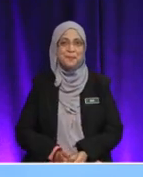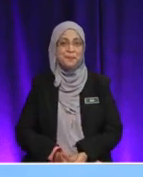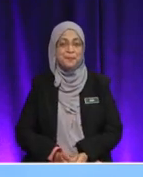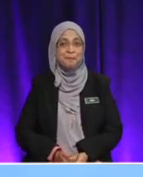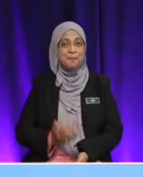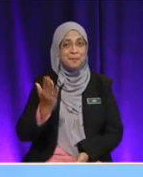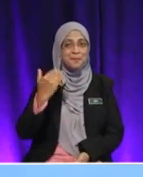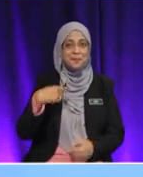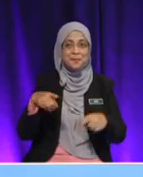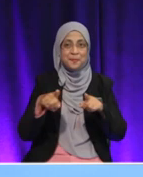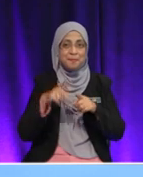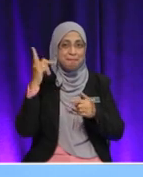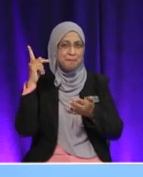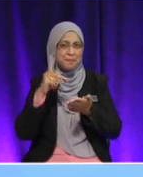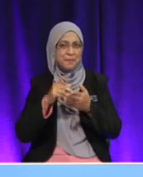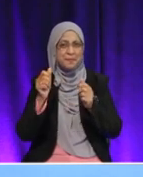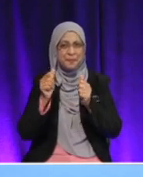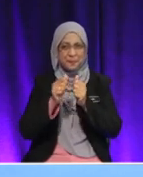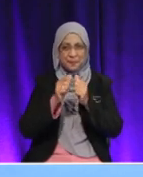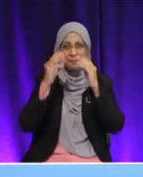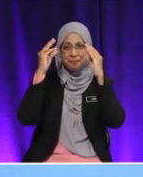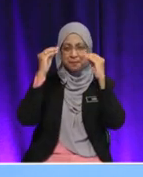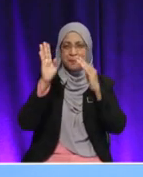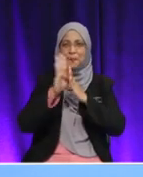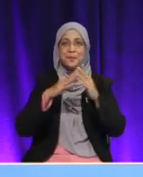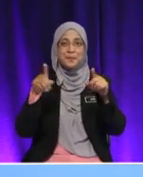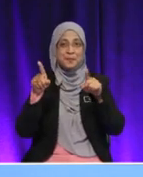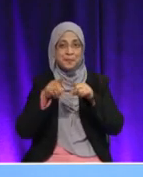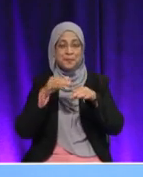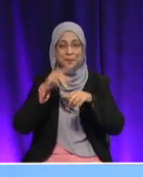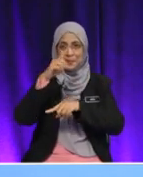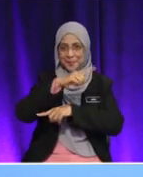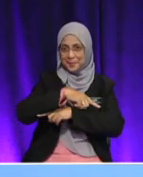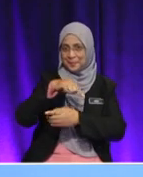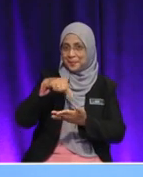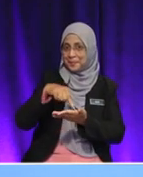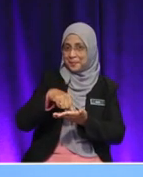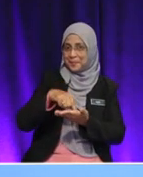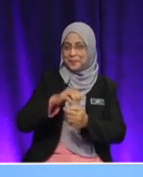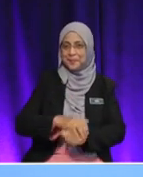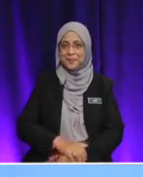Ayo sama-sama kita berkenalan dengan guru-guru yang akan menemani anda pada hari ini